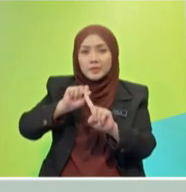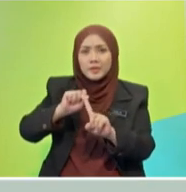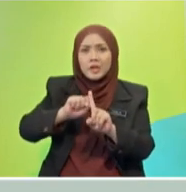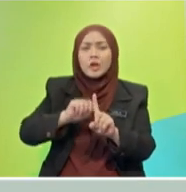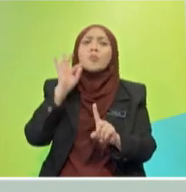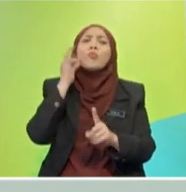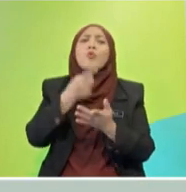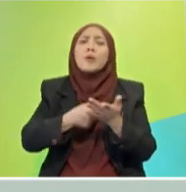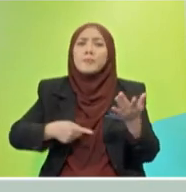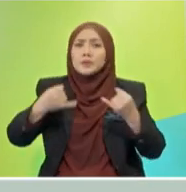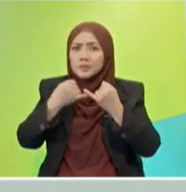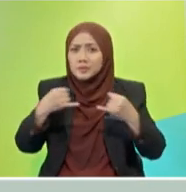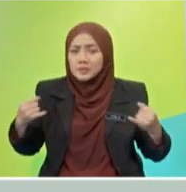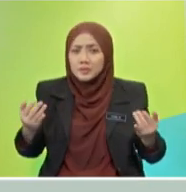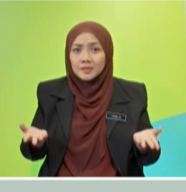pepohonan